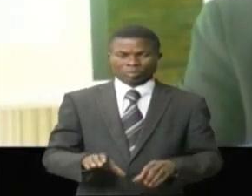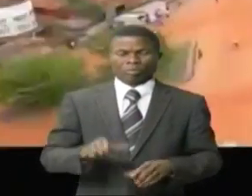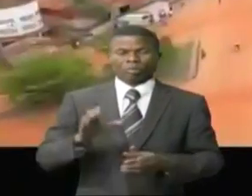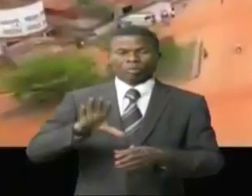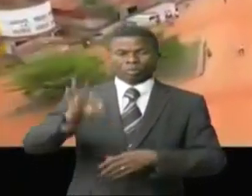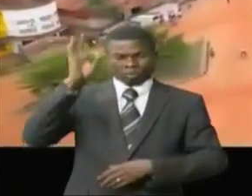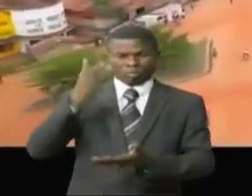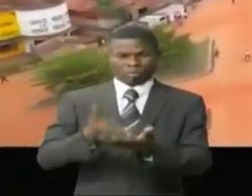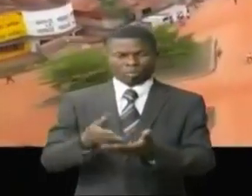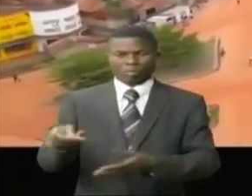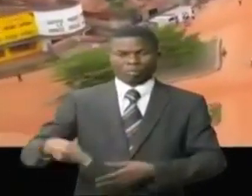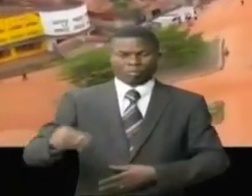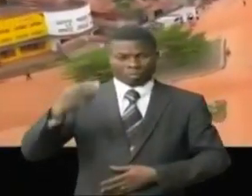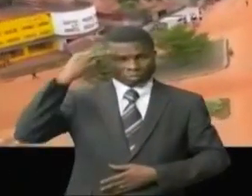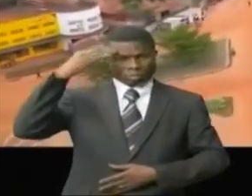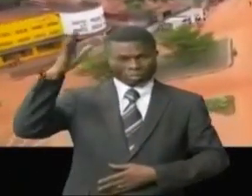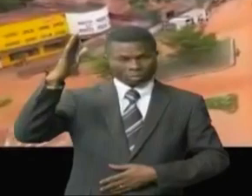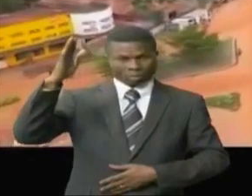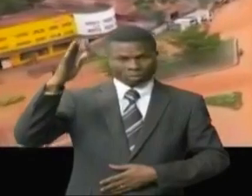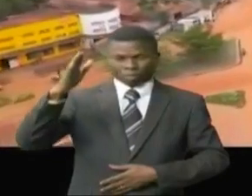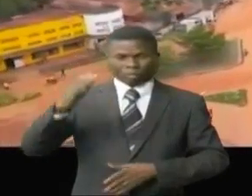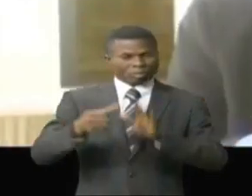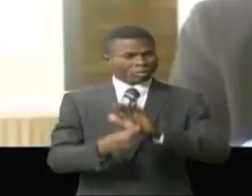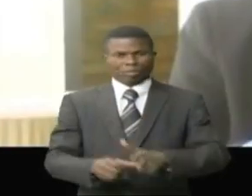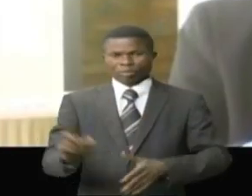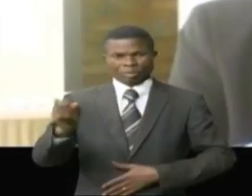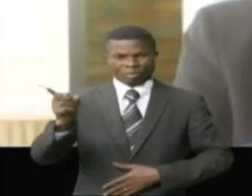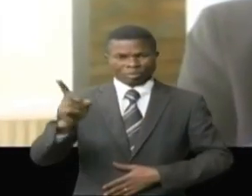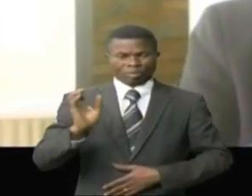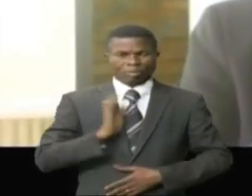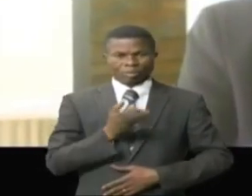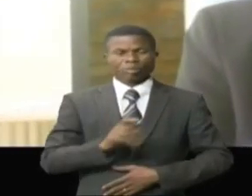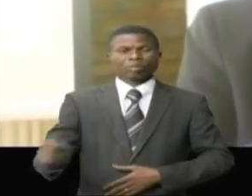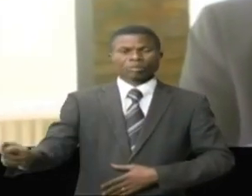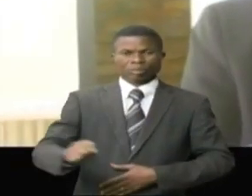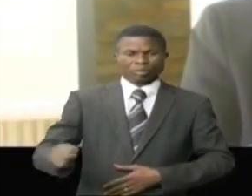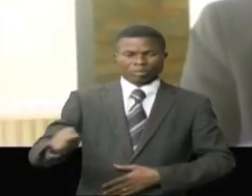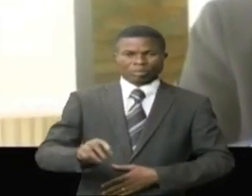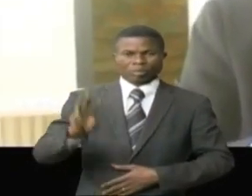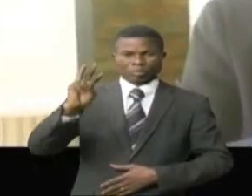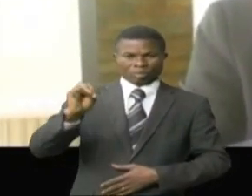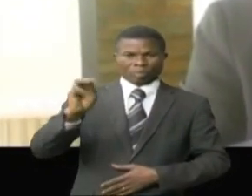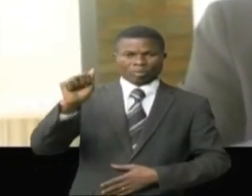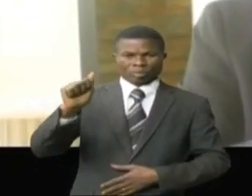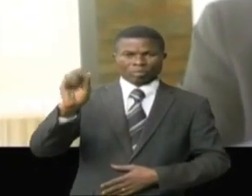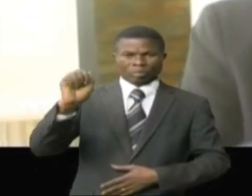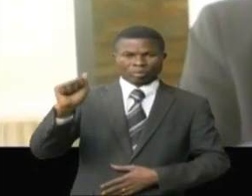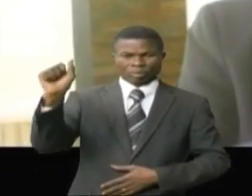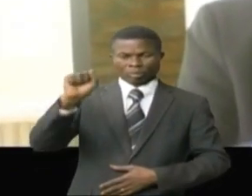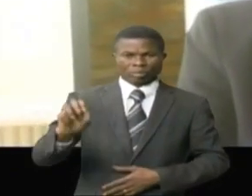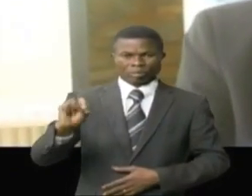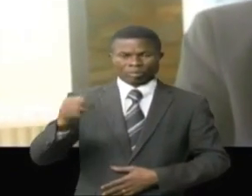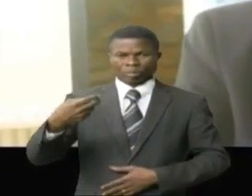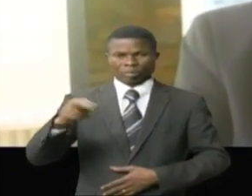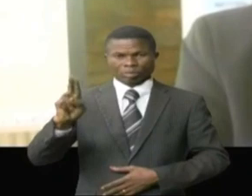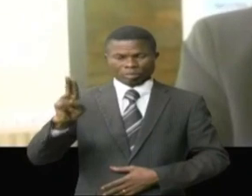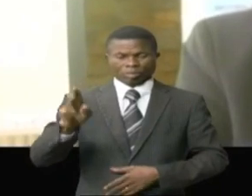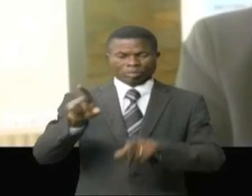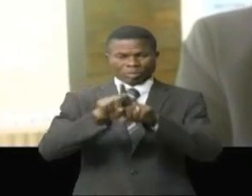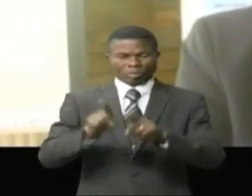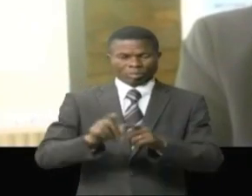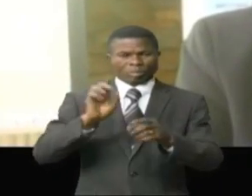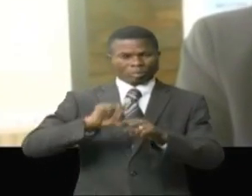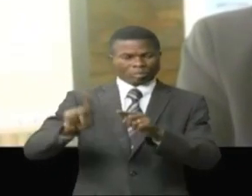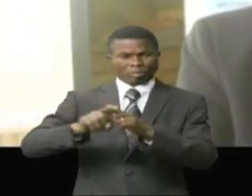La province de l'Équateur ne faisant pas l'exception. Nos territoires de Bazankoussou, Bolomba, Bikoro, Bomomo,